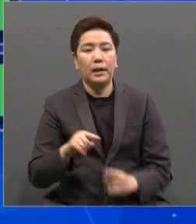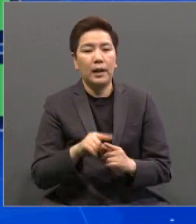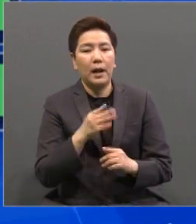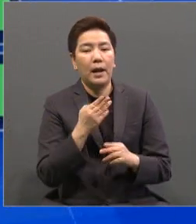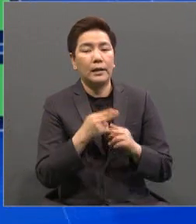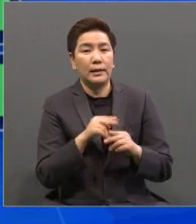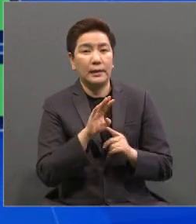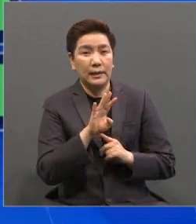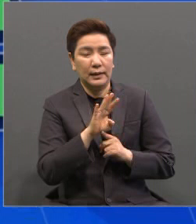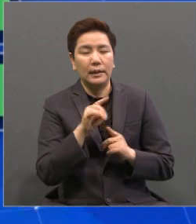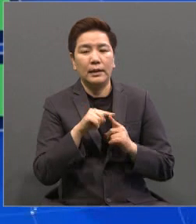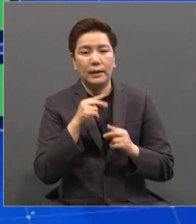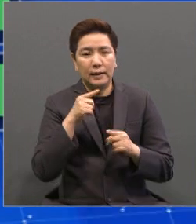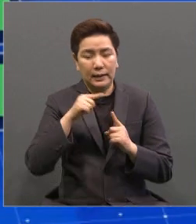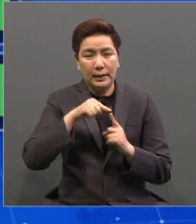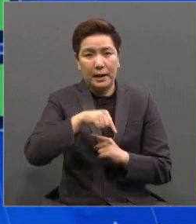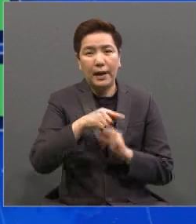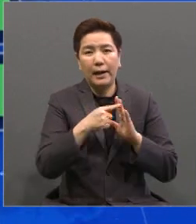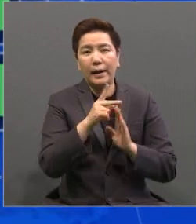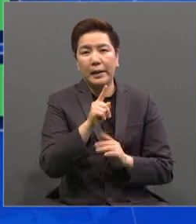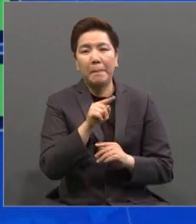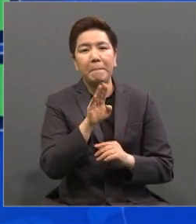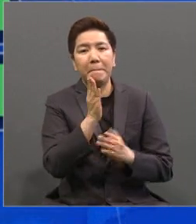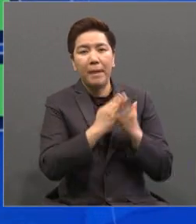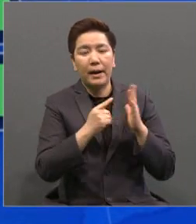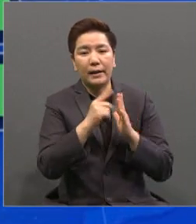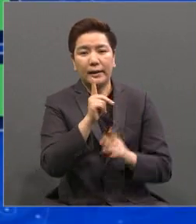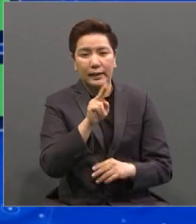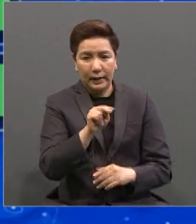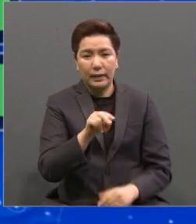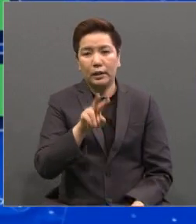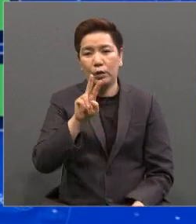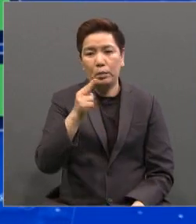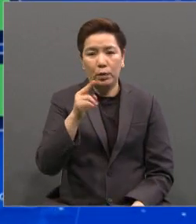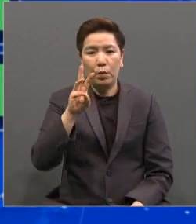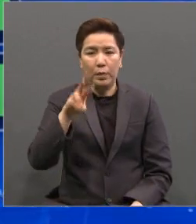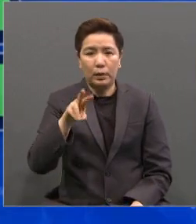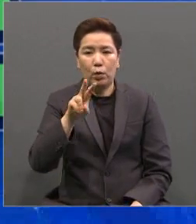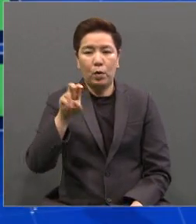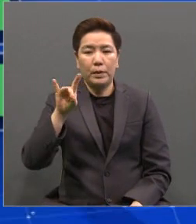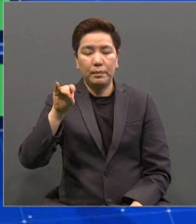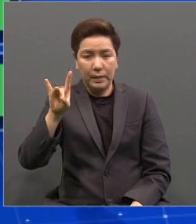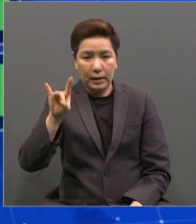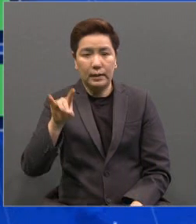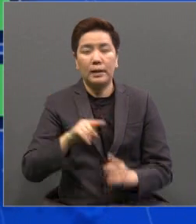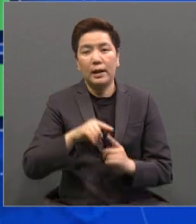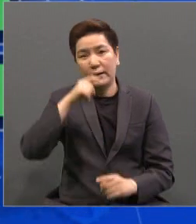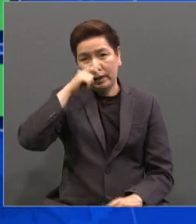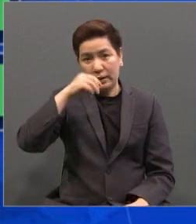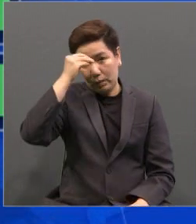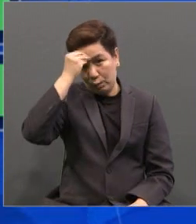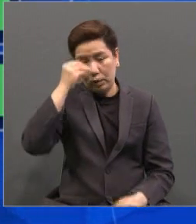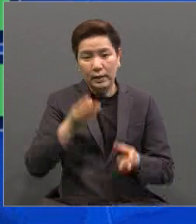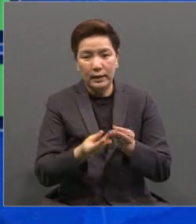อันดับที่ 4เป็นสำนักงานเขตบางเขน26,288คนศูนย์เยาวชนกรุงเทพฯไทย